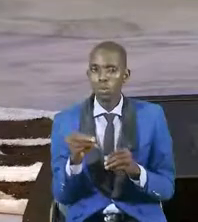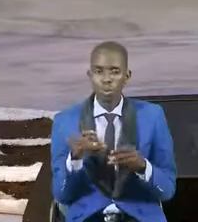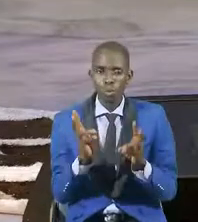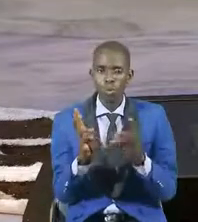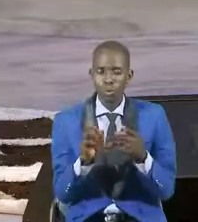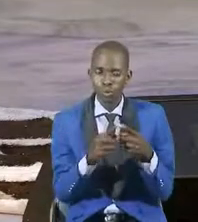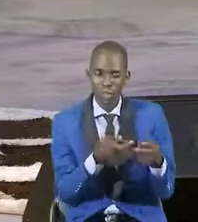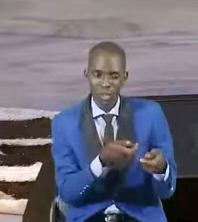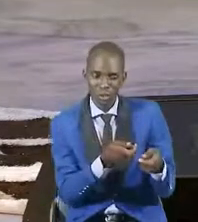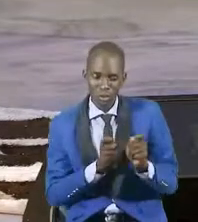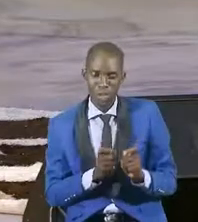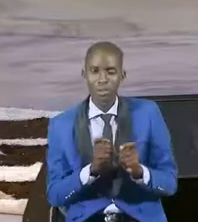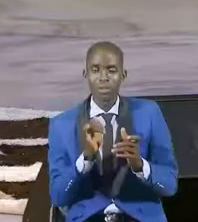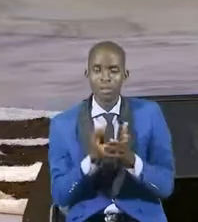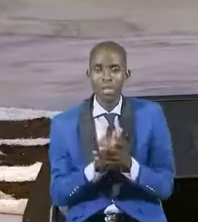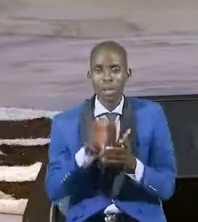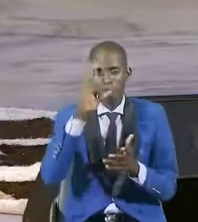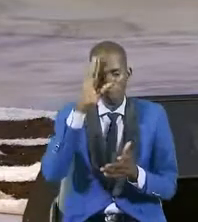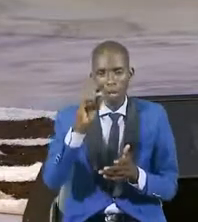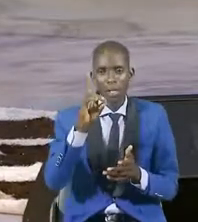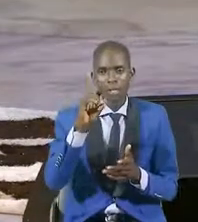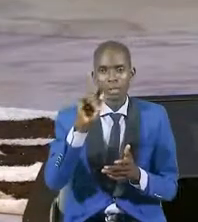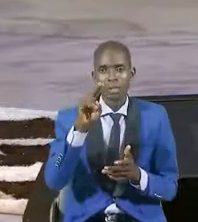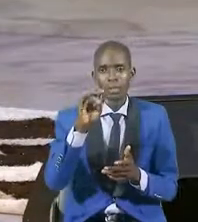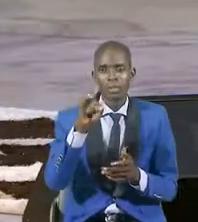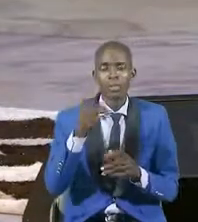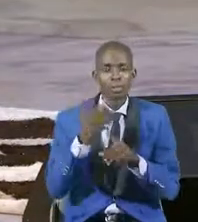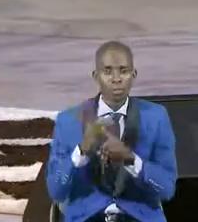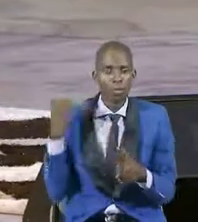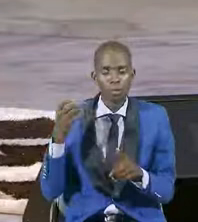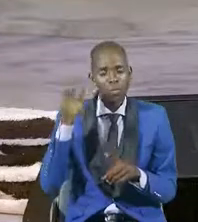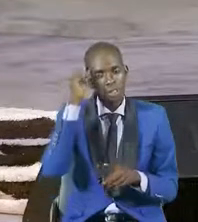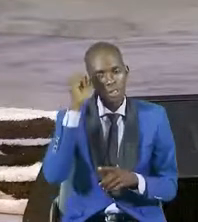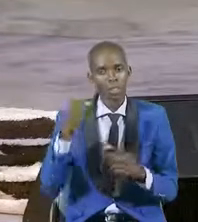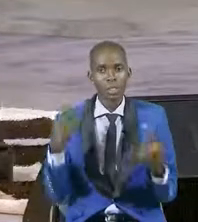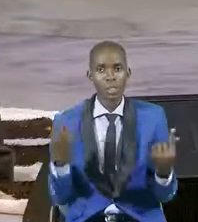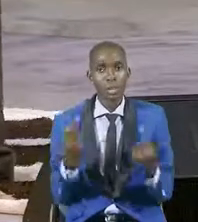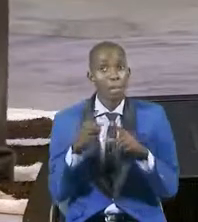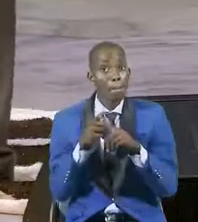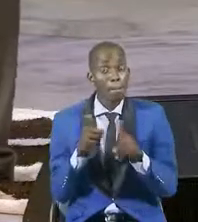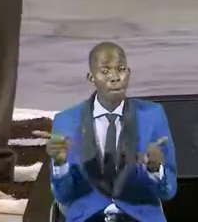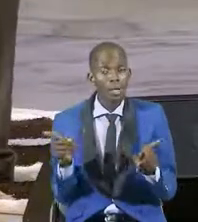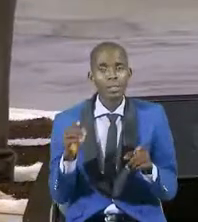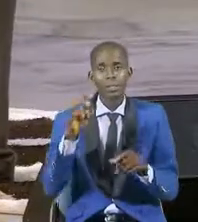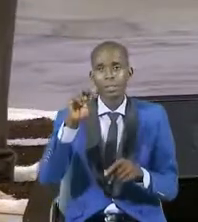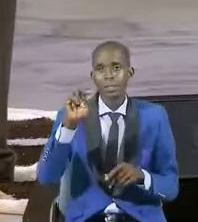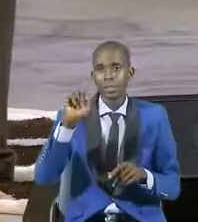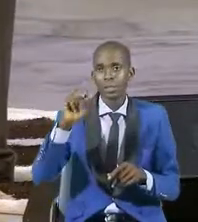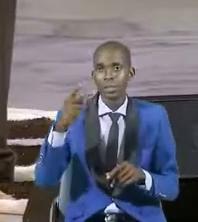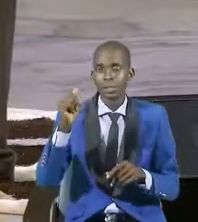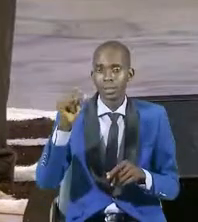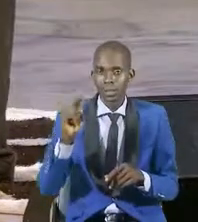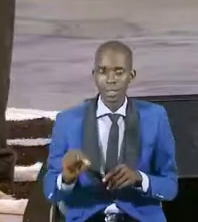puisse faire sortir la personne de la force du péché. Mais il lui a a